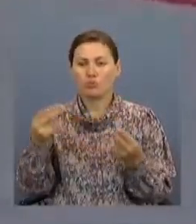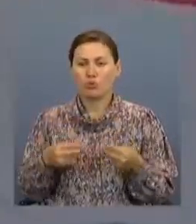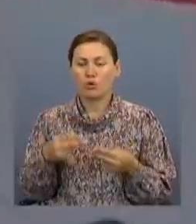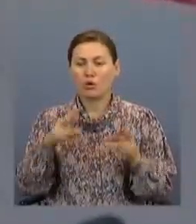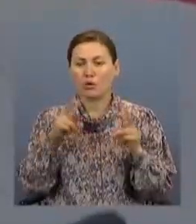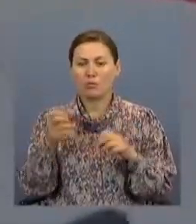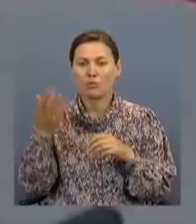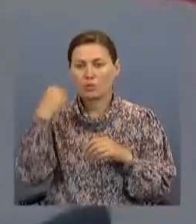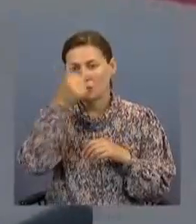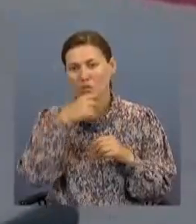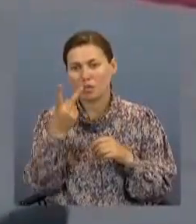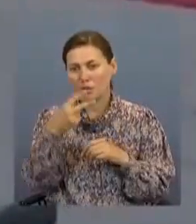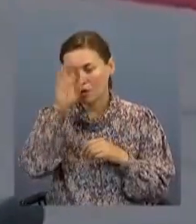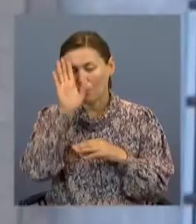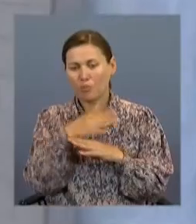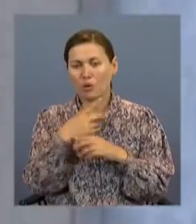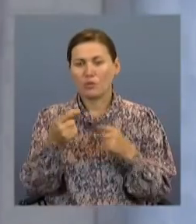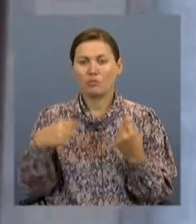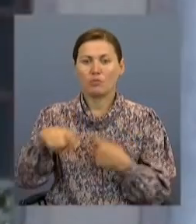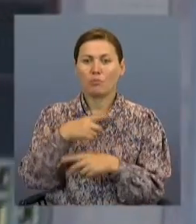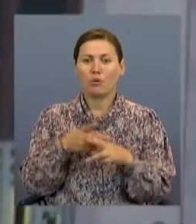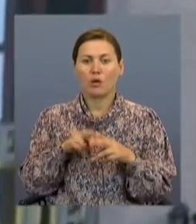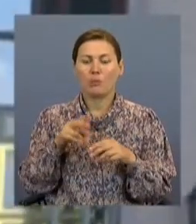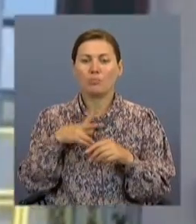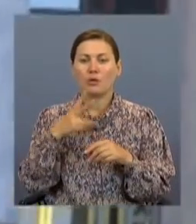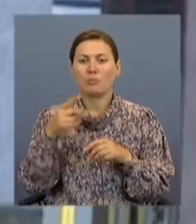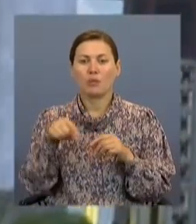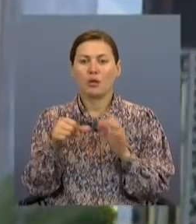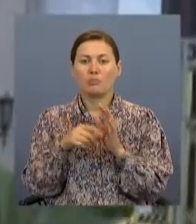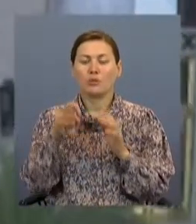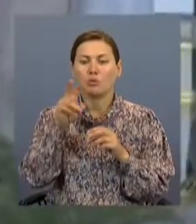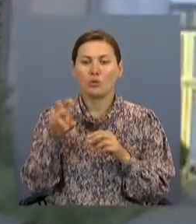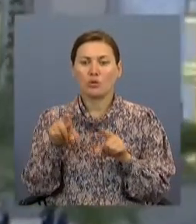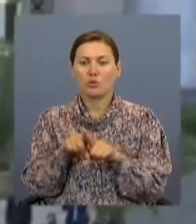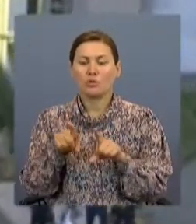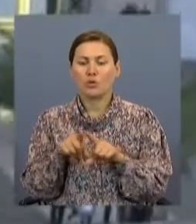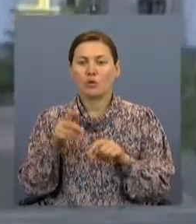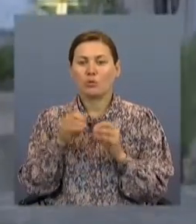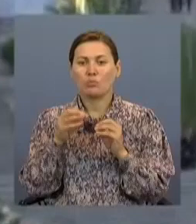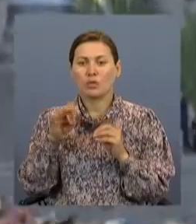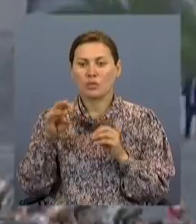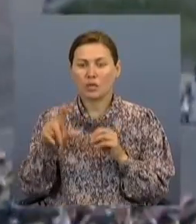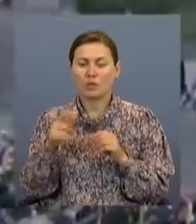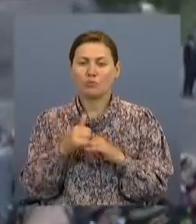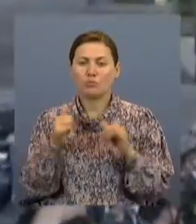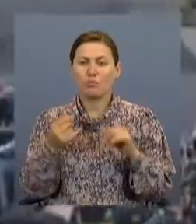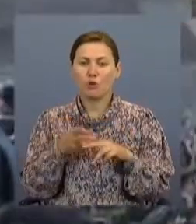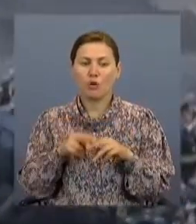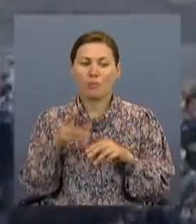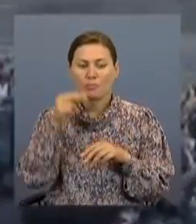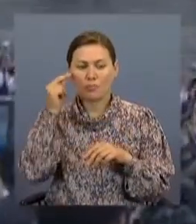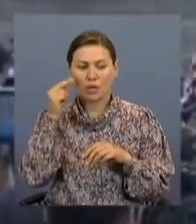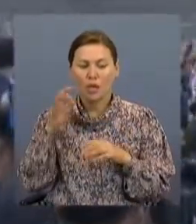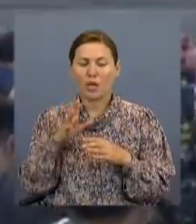жайт, өткен жылы екі ел арасындағы тауар айналымы 2,6 миллиард долларға артып, 10 миллиард теңгеден асқан. Сондай ақ